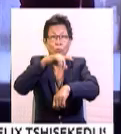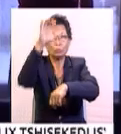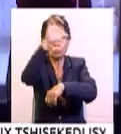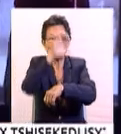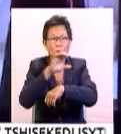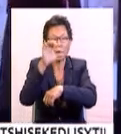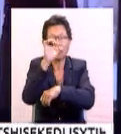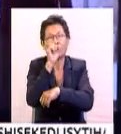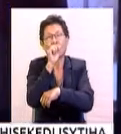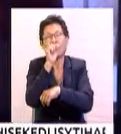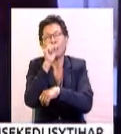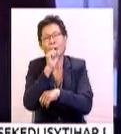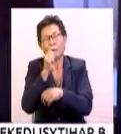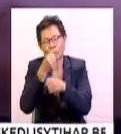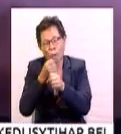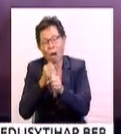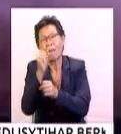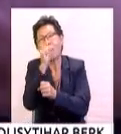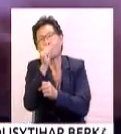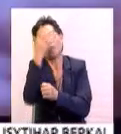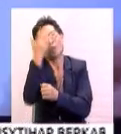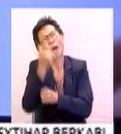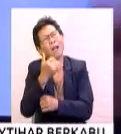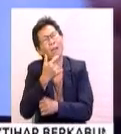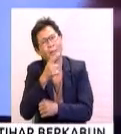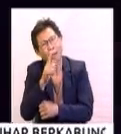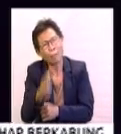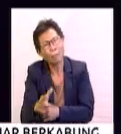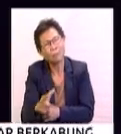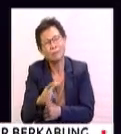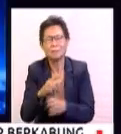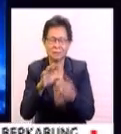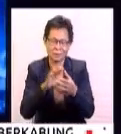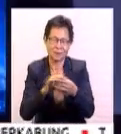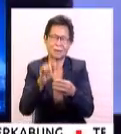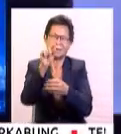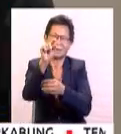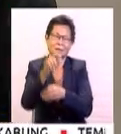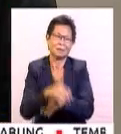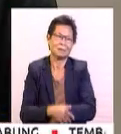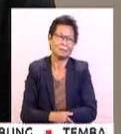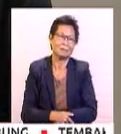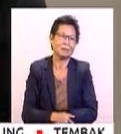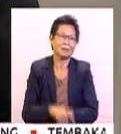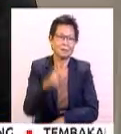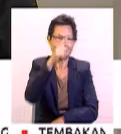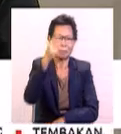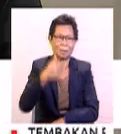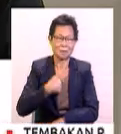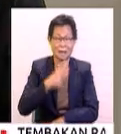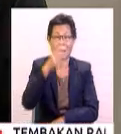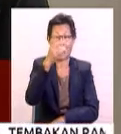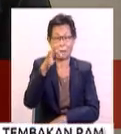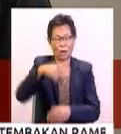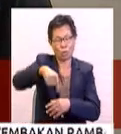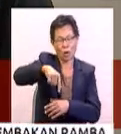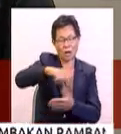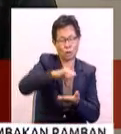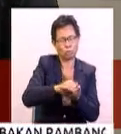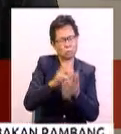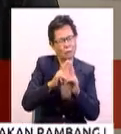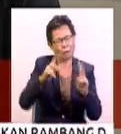feel lagu ini. Kenapa lama sangat tu Amir? Ceritalah sikit. atas sebab ke Amir mementingkan kualiti tu